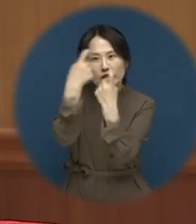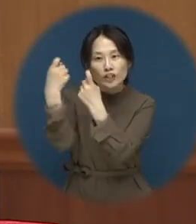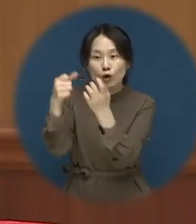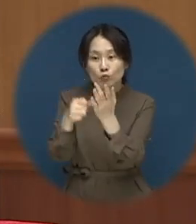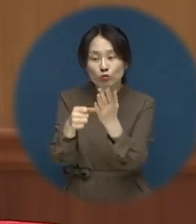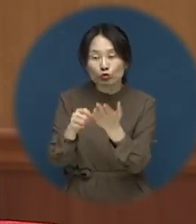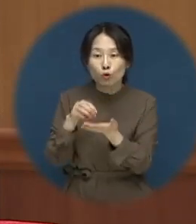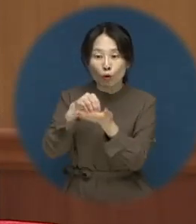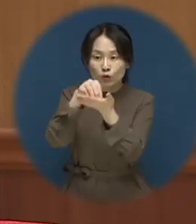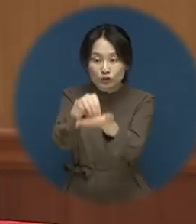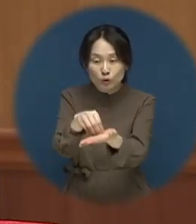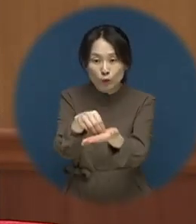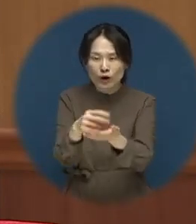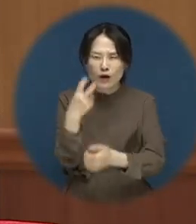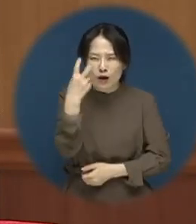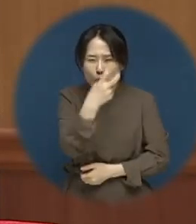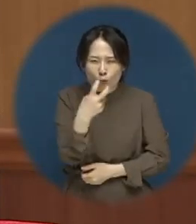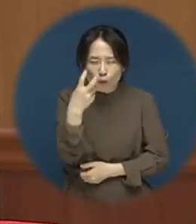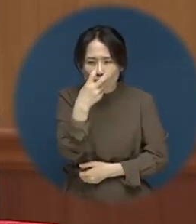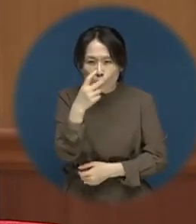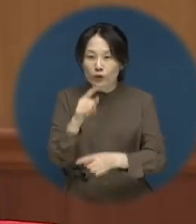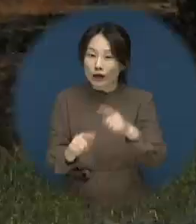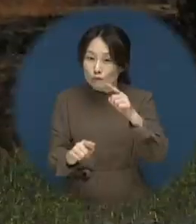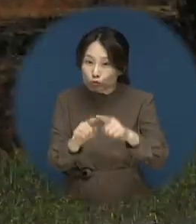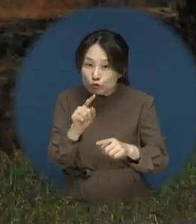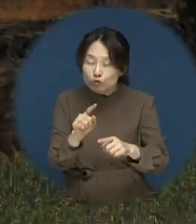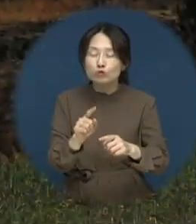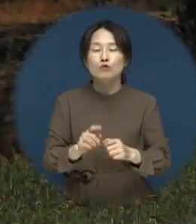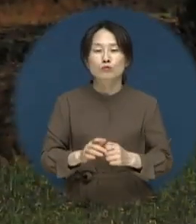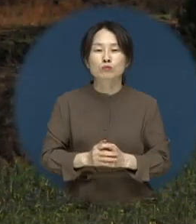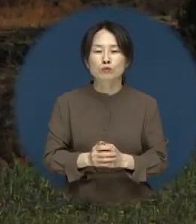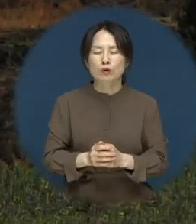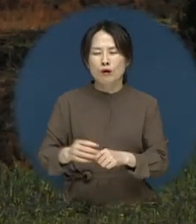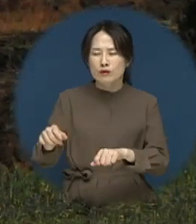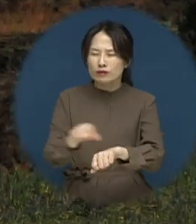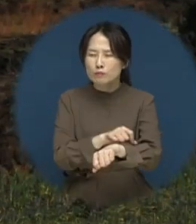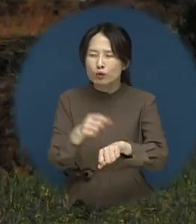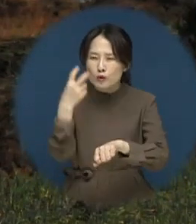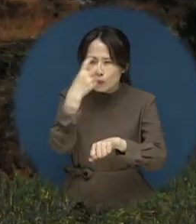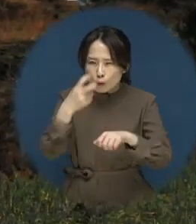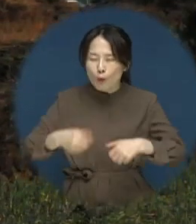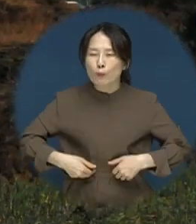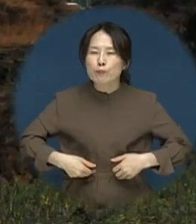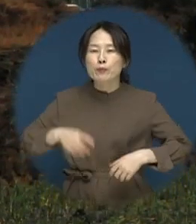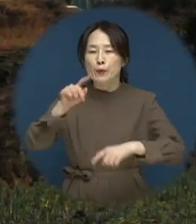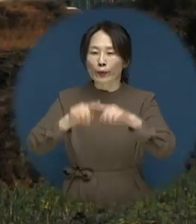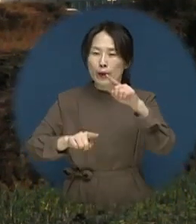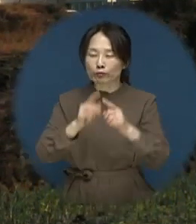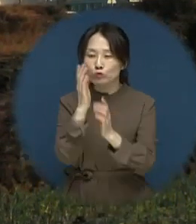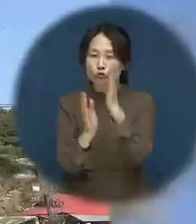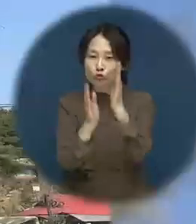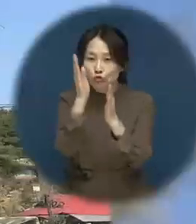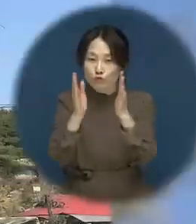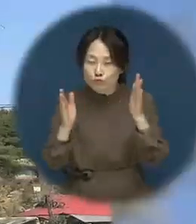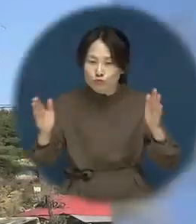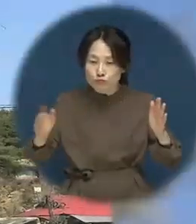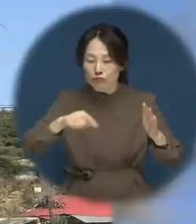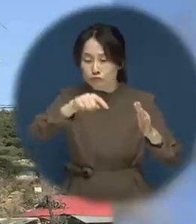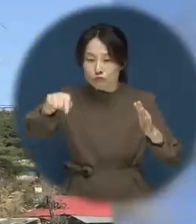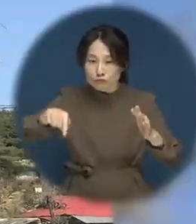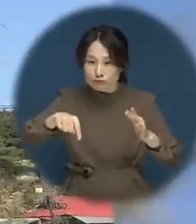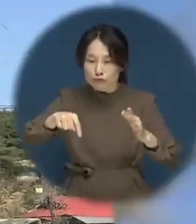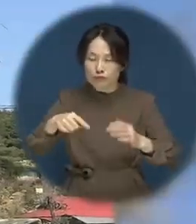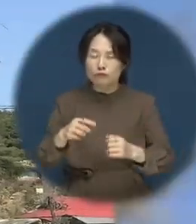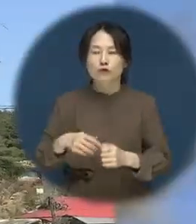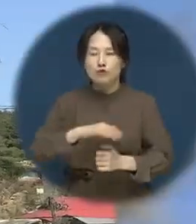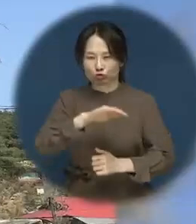나무, 그렇죠. 또 보호수, 또 미래목, 또 이렇게 특별히 보호해야 될 숲. 그런 것들이 주로 이제